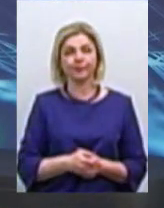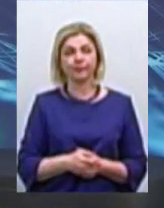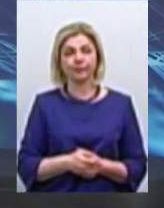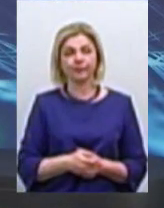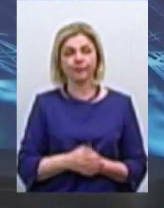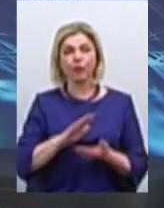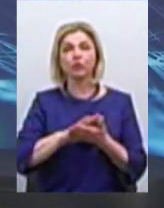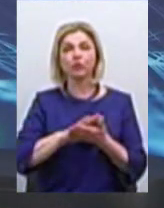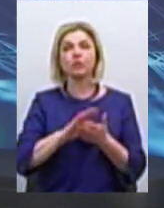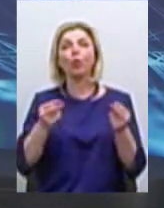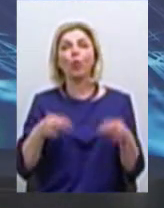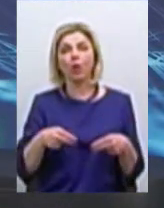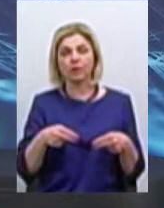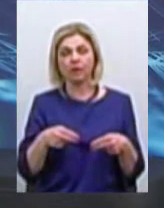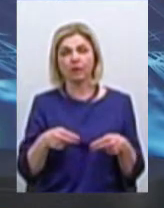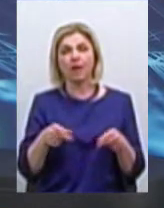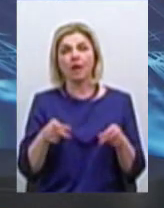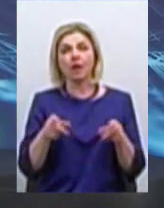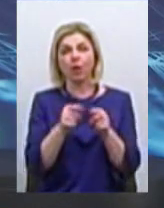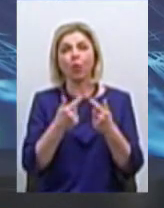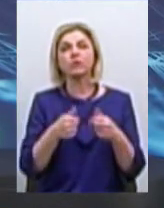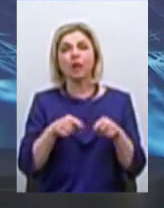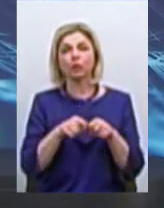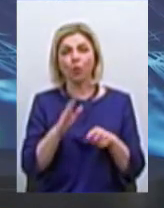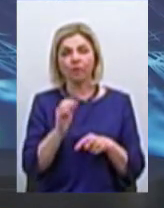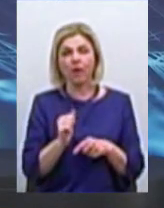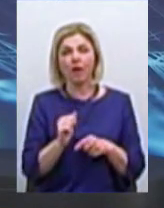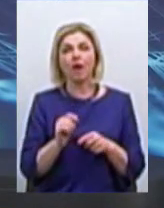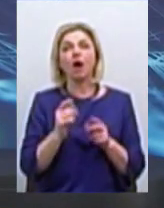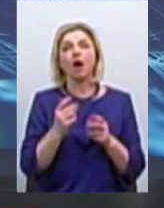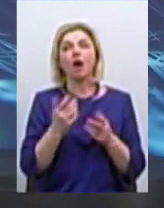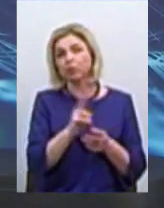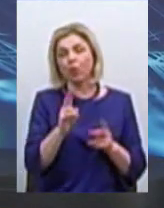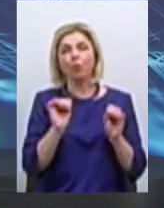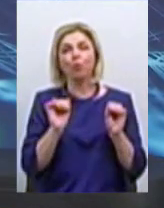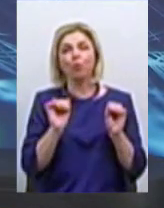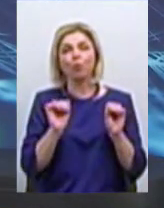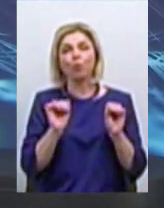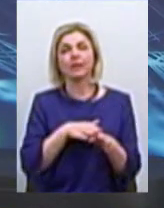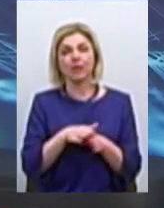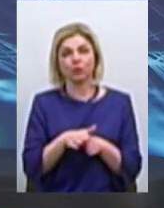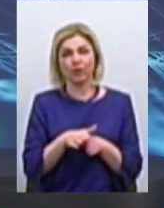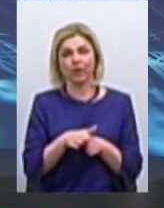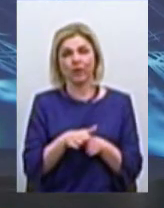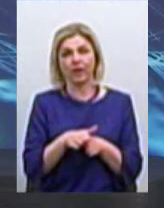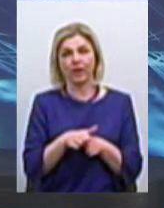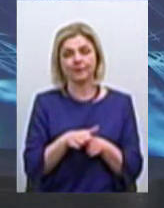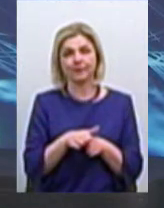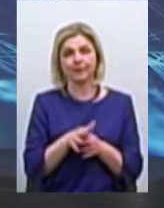Заключається угода з установами, які можуть здійснювати